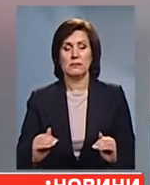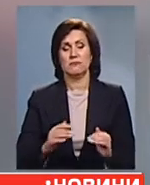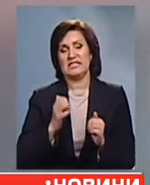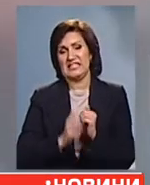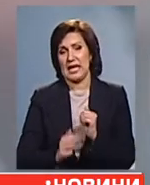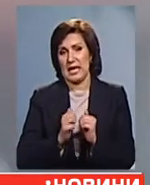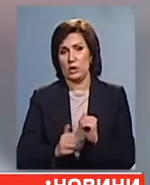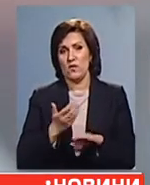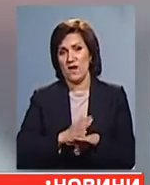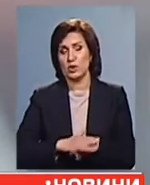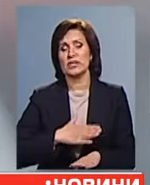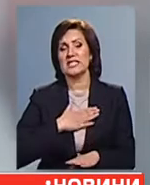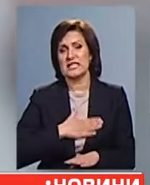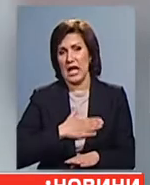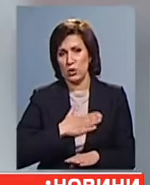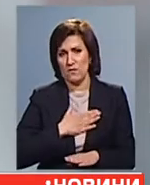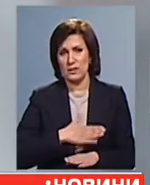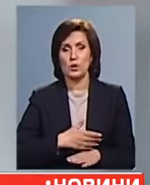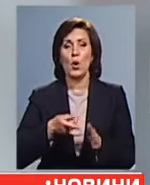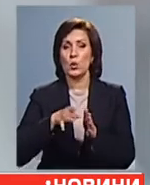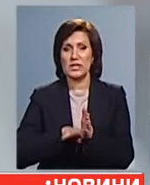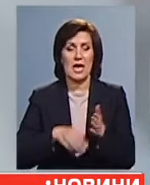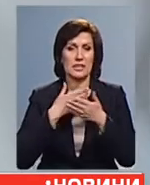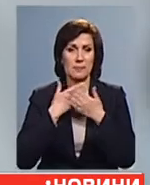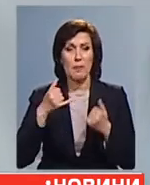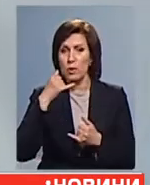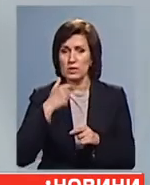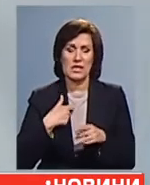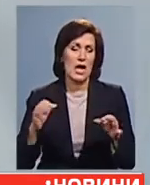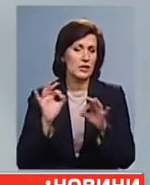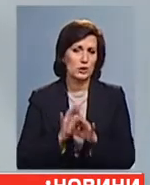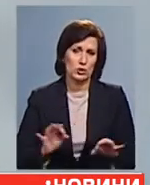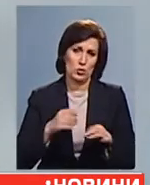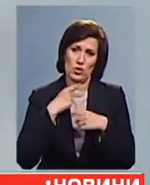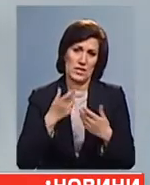середньої важкості задовільний, ускладнень нема. По телефону я нічого вам не скажу.